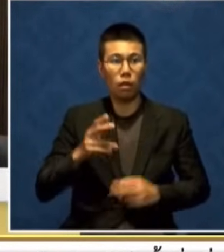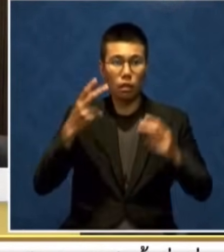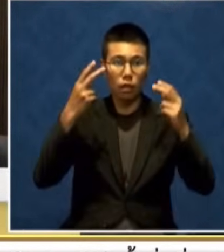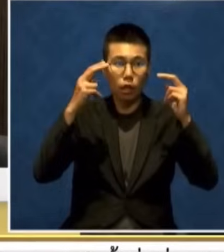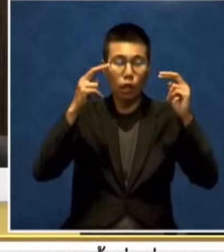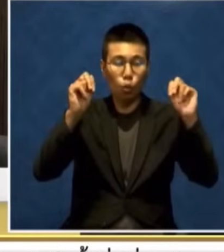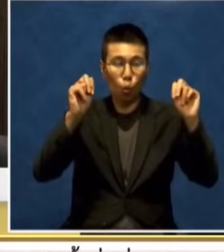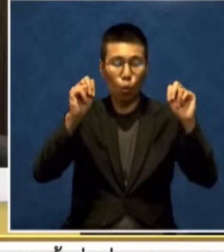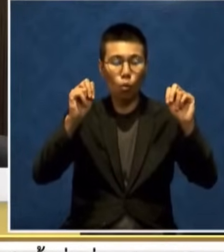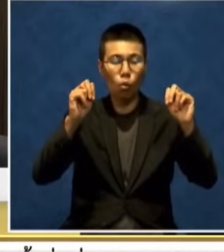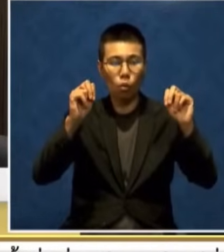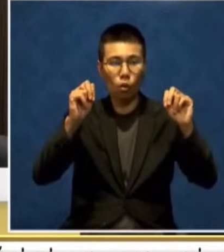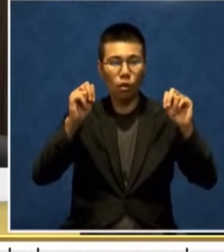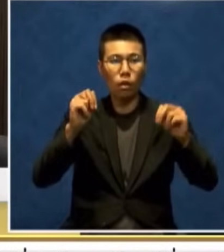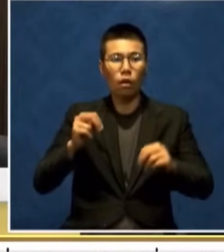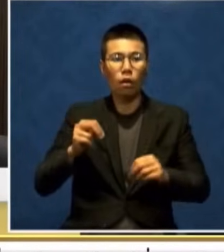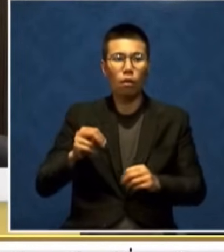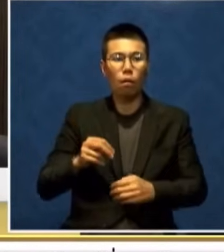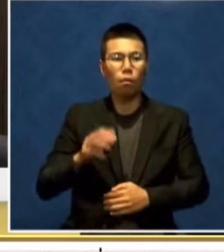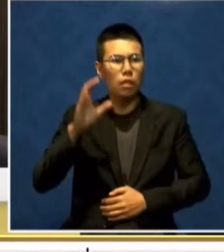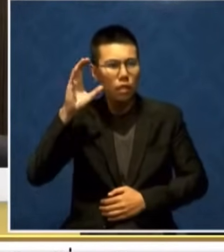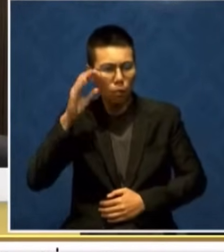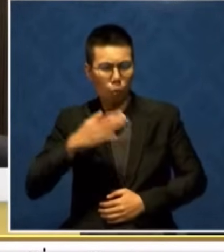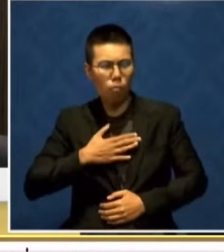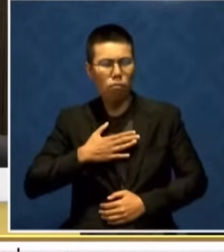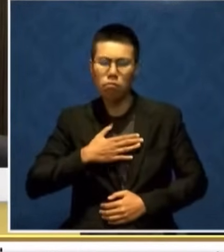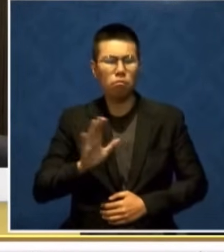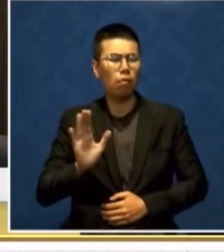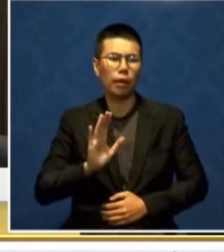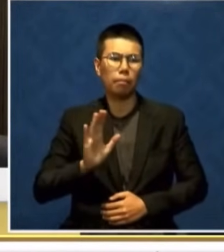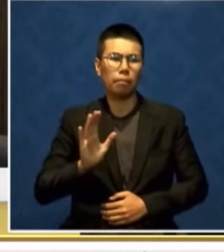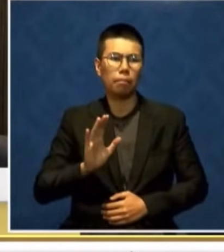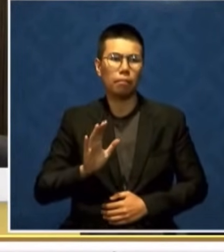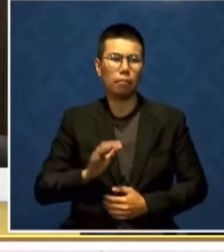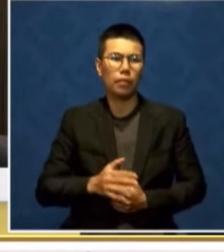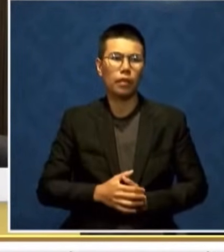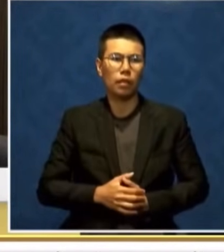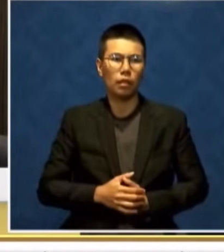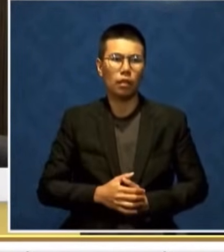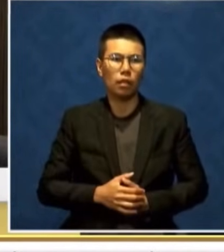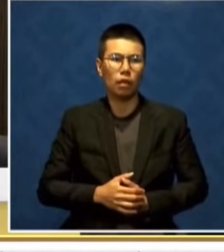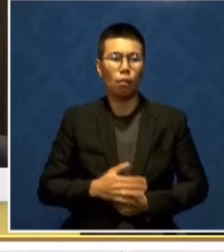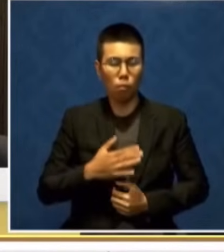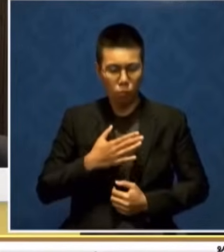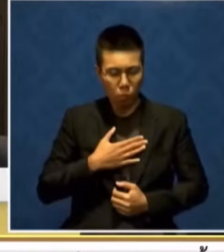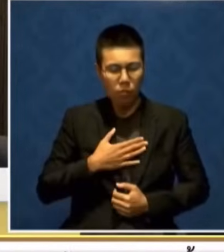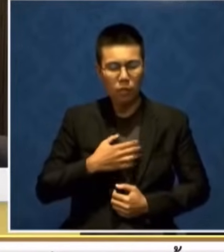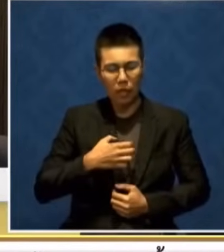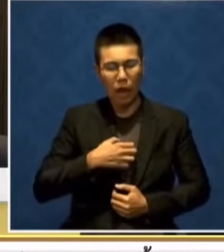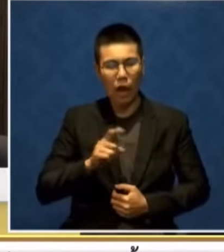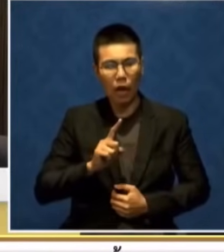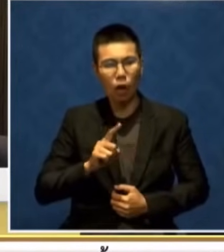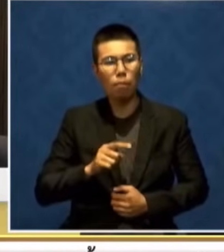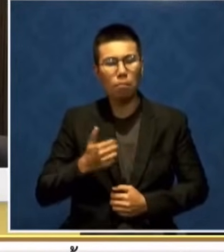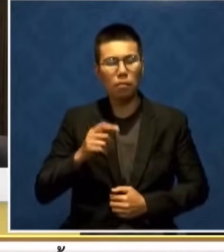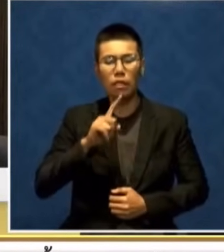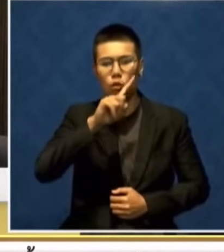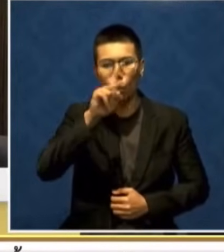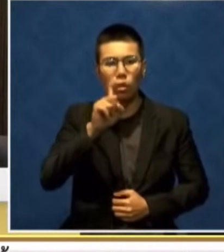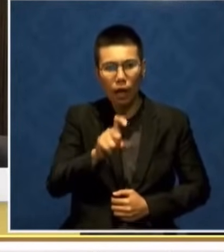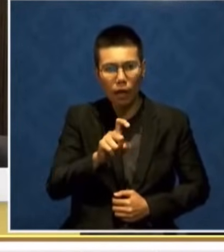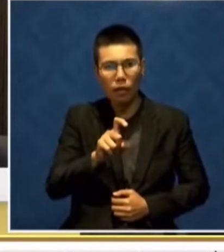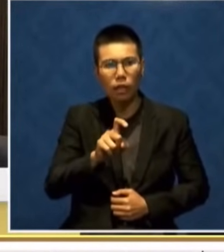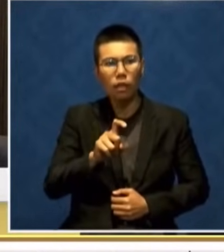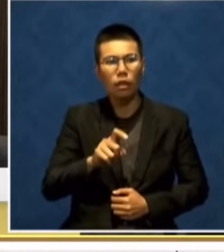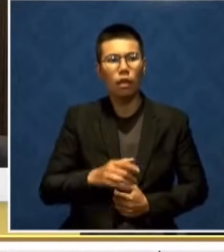รัฐมนตรีมาเชื่อพวกผมทุกเรื่องหรอกสิ่งที่ผมต้องการมันมีแค่ข้อเดียวธรรมดา